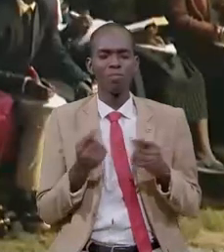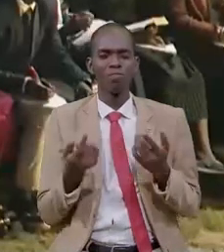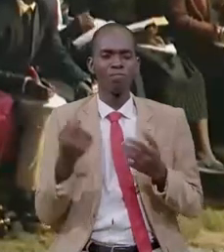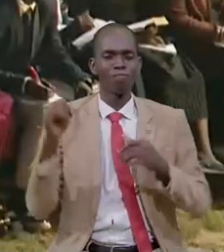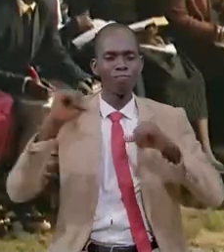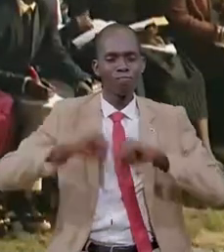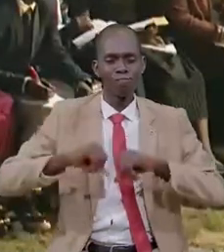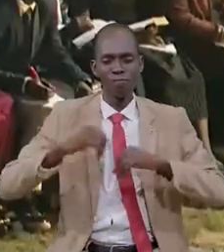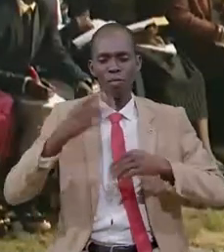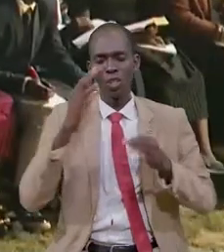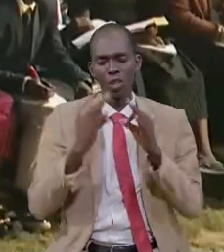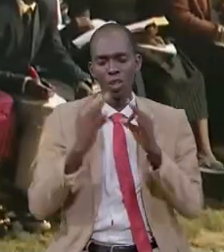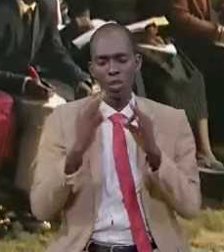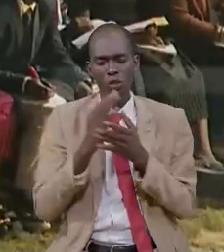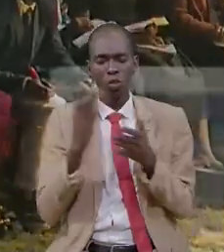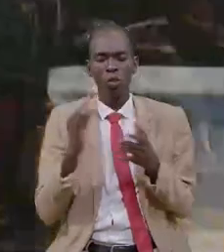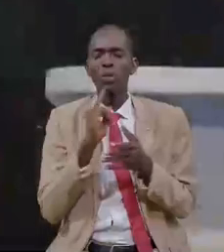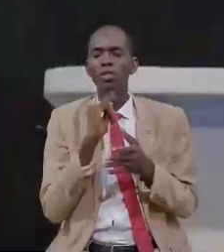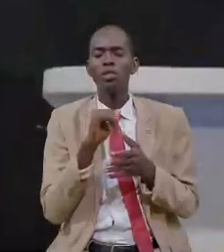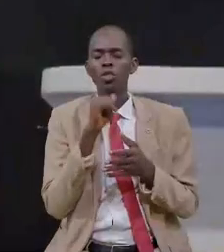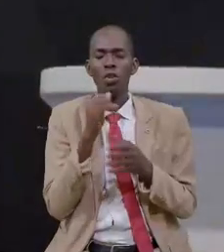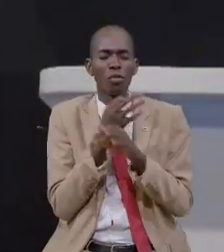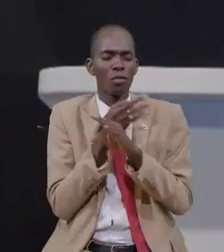pas libre, il est attaché